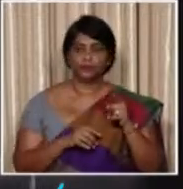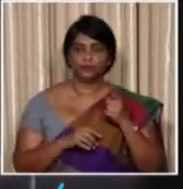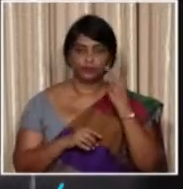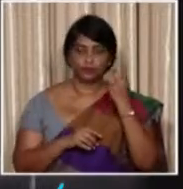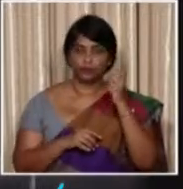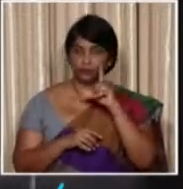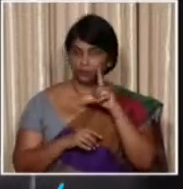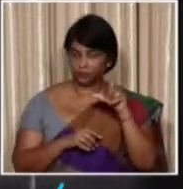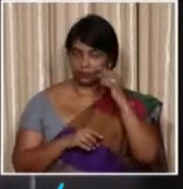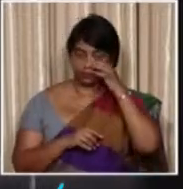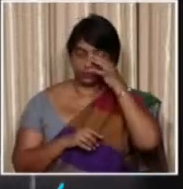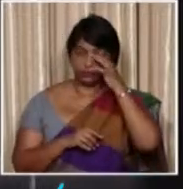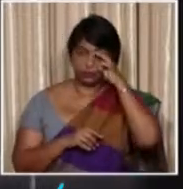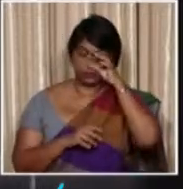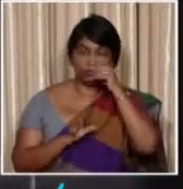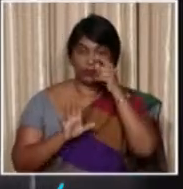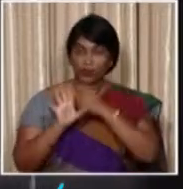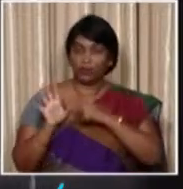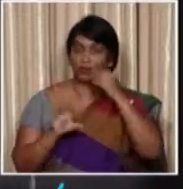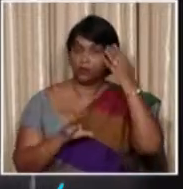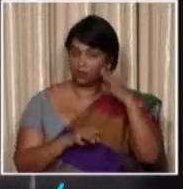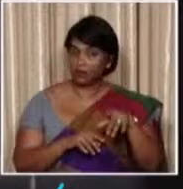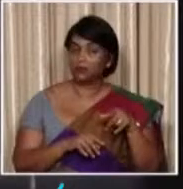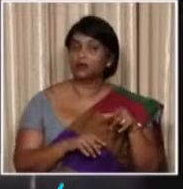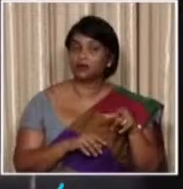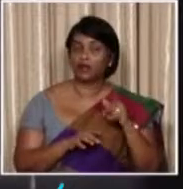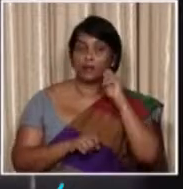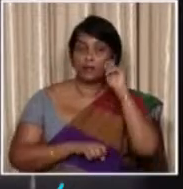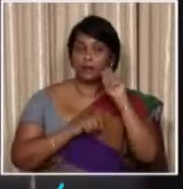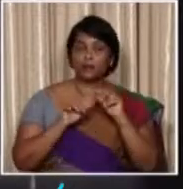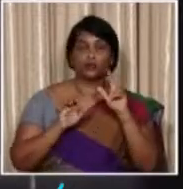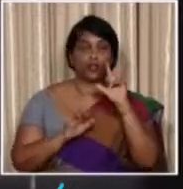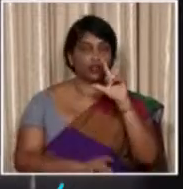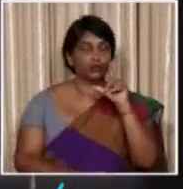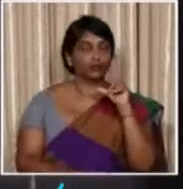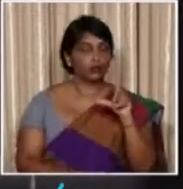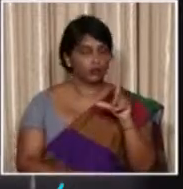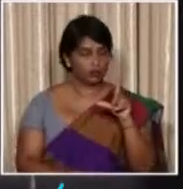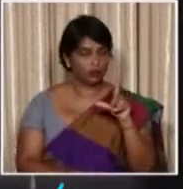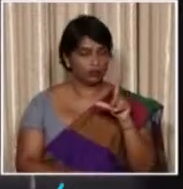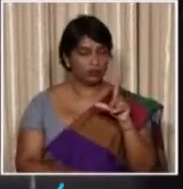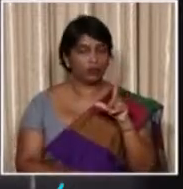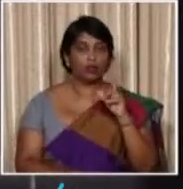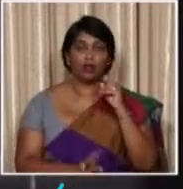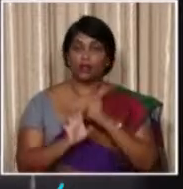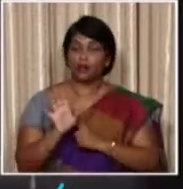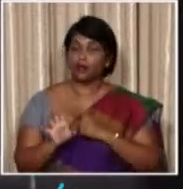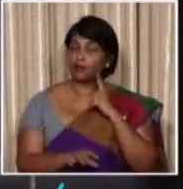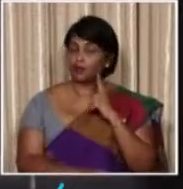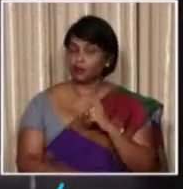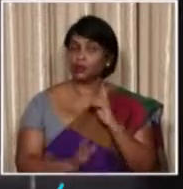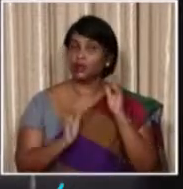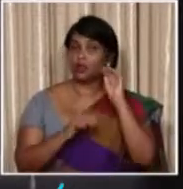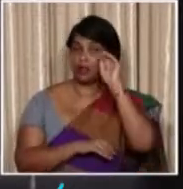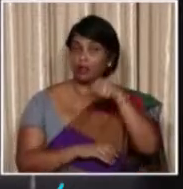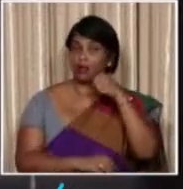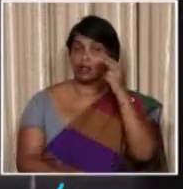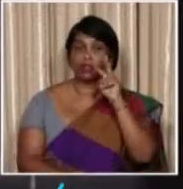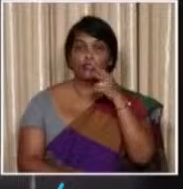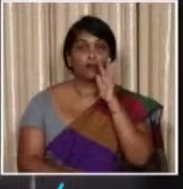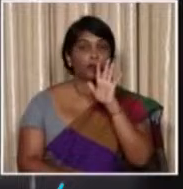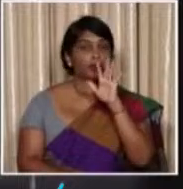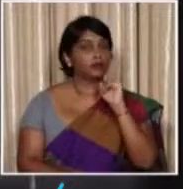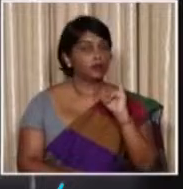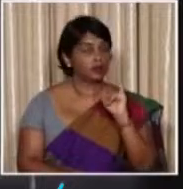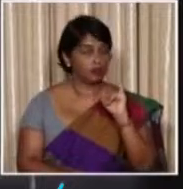dahate වර්ෂයකට මිය ගිය මිනිස්සු 87 දෙනෙක් වර්ෂයකට වනාලි 256 දෙනෙක් මිය